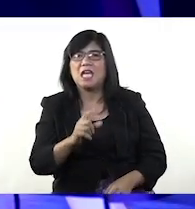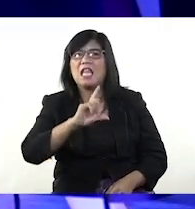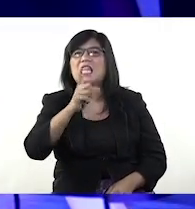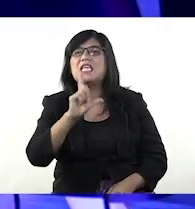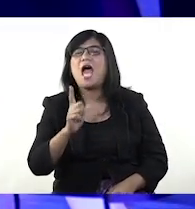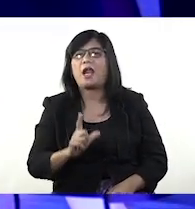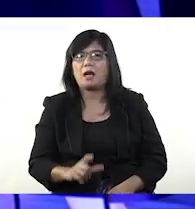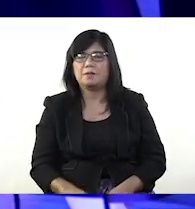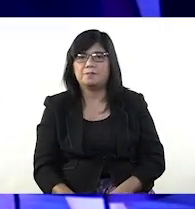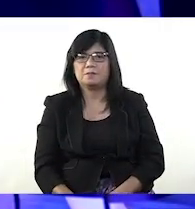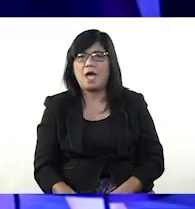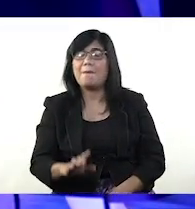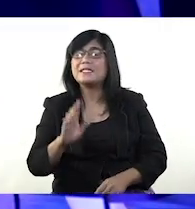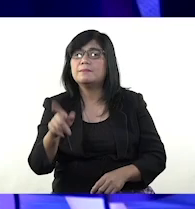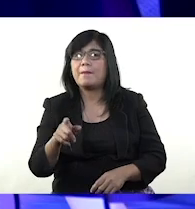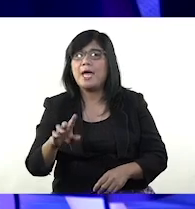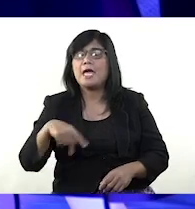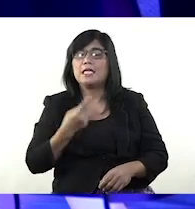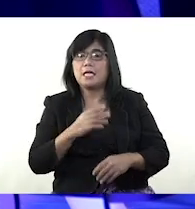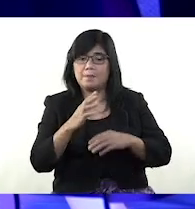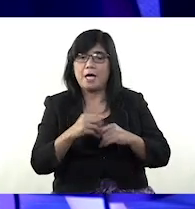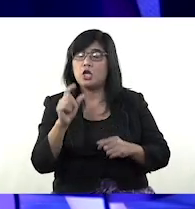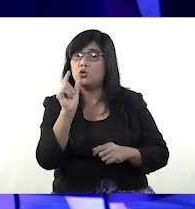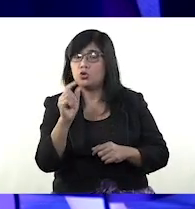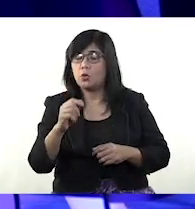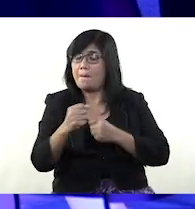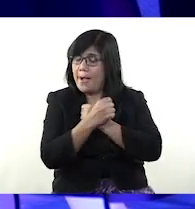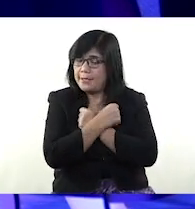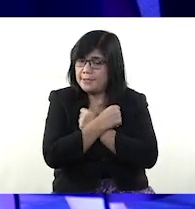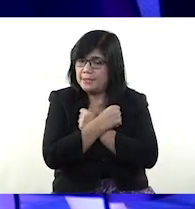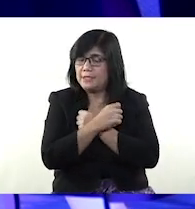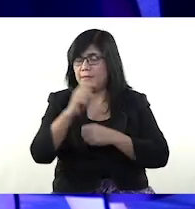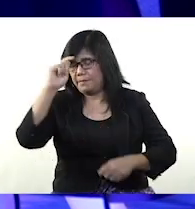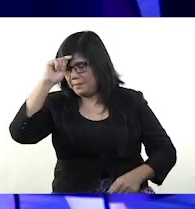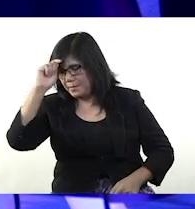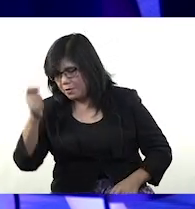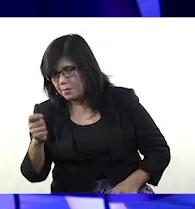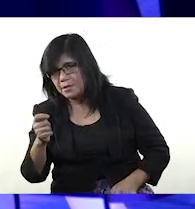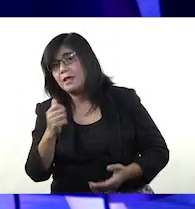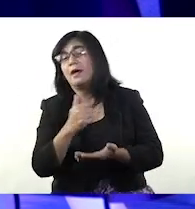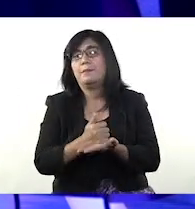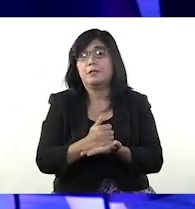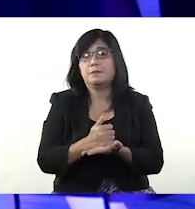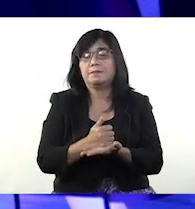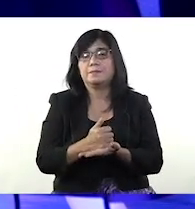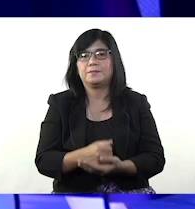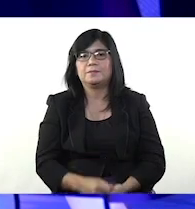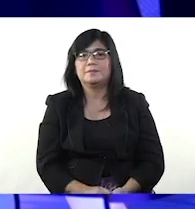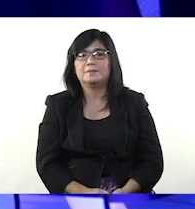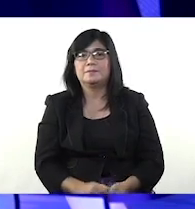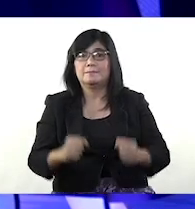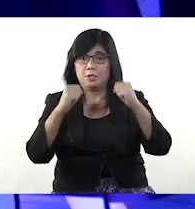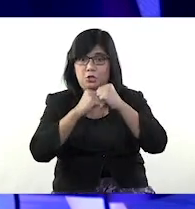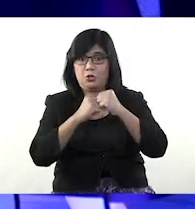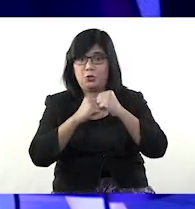mengasihi Hai menghargai dan menghormati Hai Amin ya 7 sama